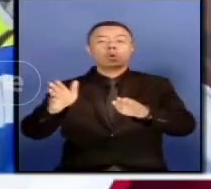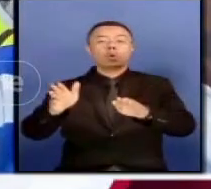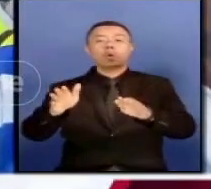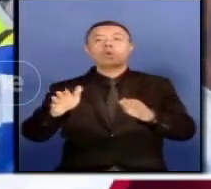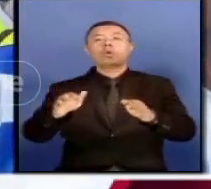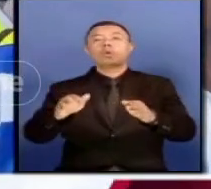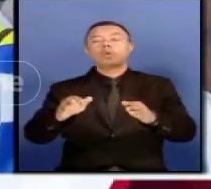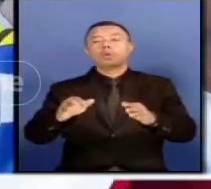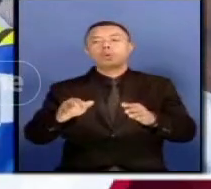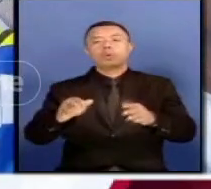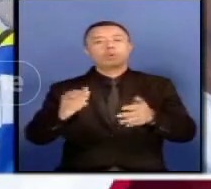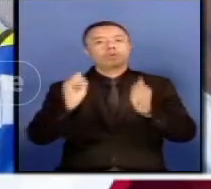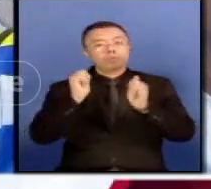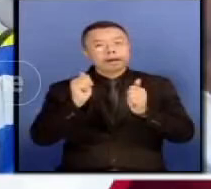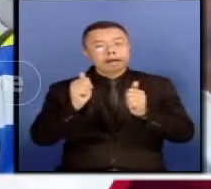untuk